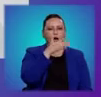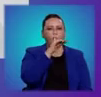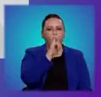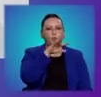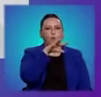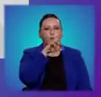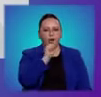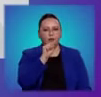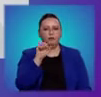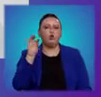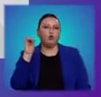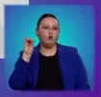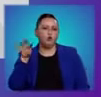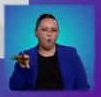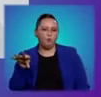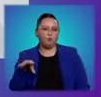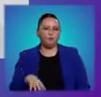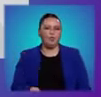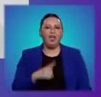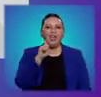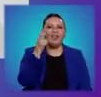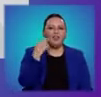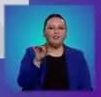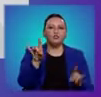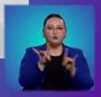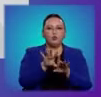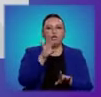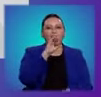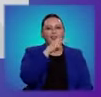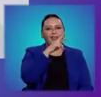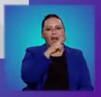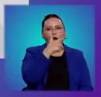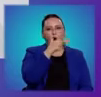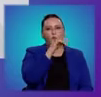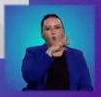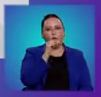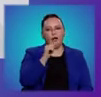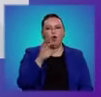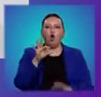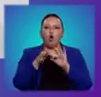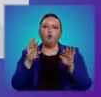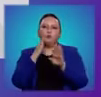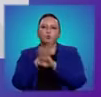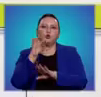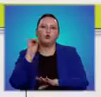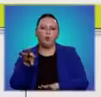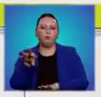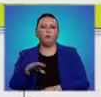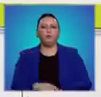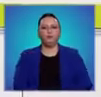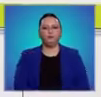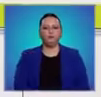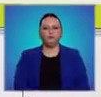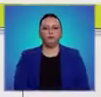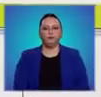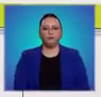нь юм. Эд зүйл юмыг хэлэхээр бол ягуума. Харин өгүүлбэрийн төгсгөлд юм гэж бичдэг байх нэ. За